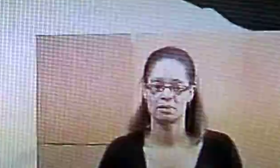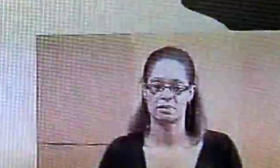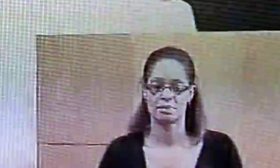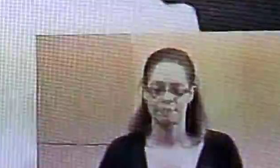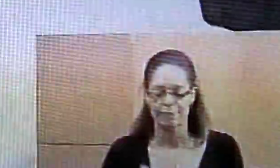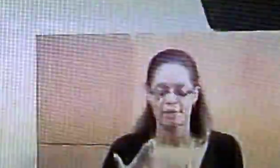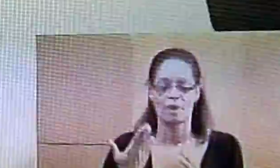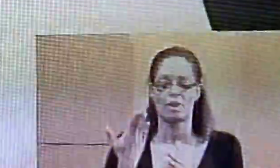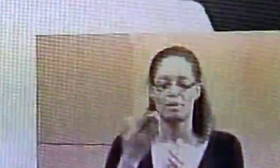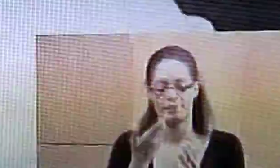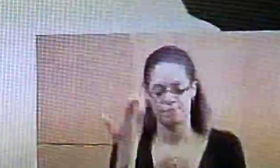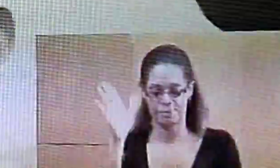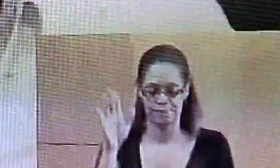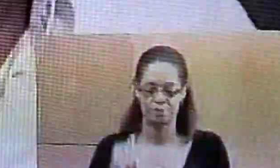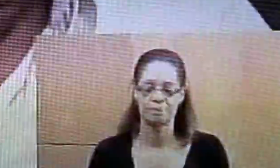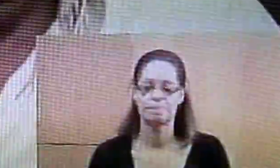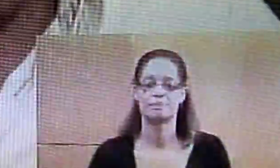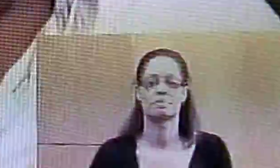D'autre part,